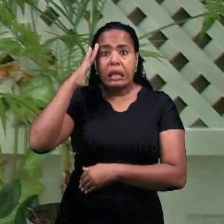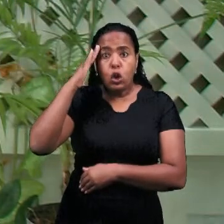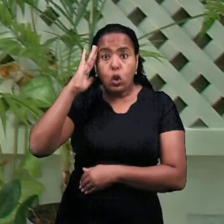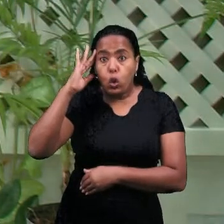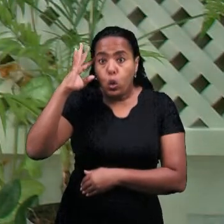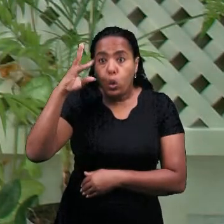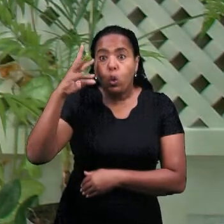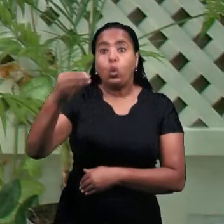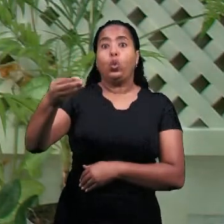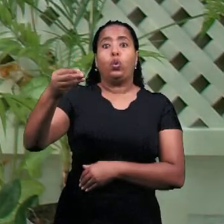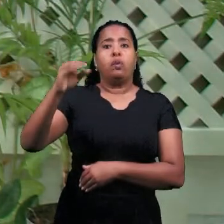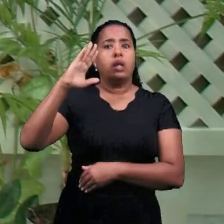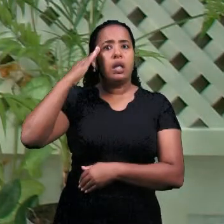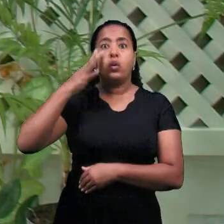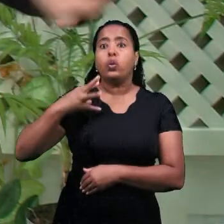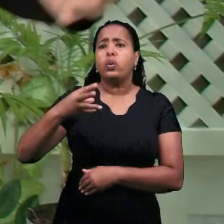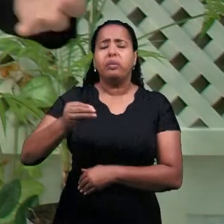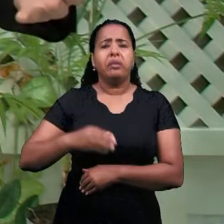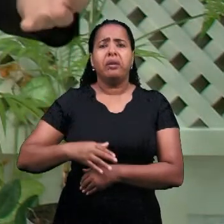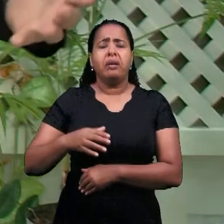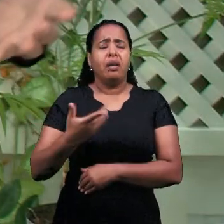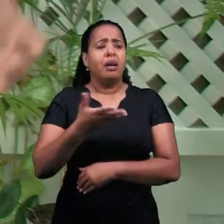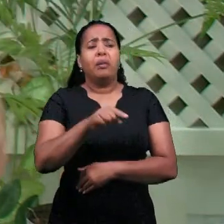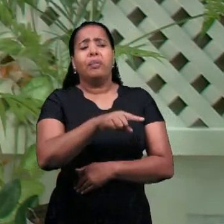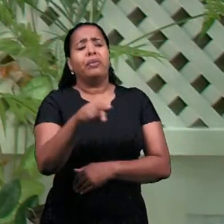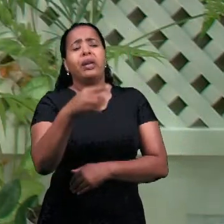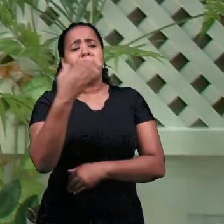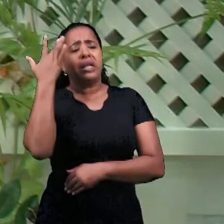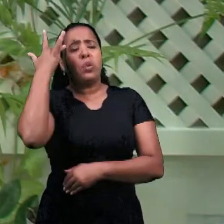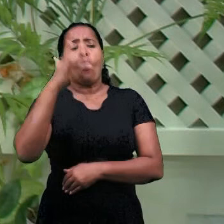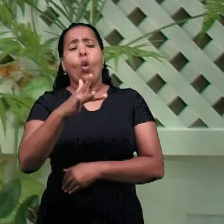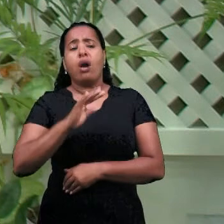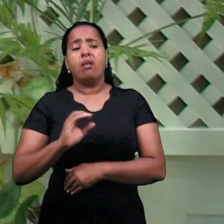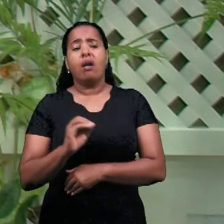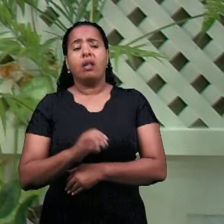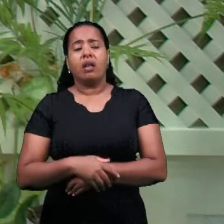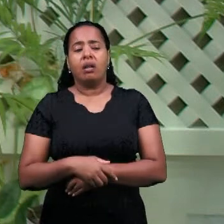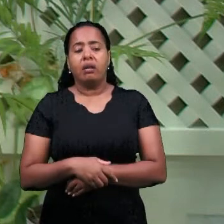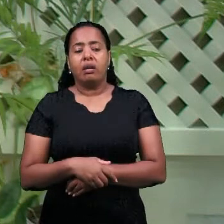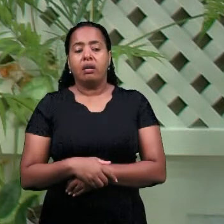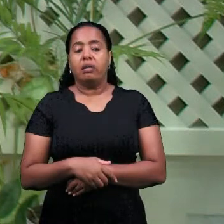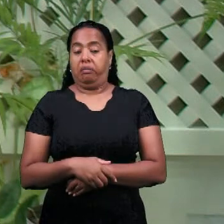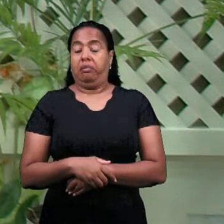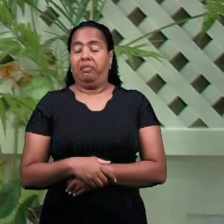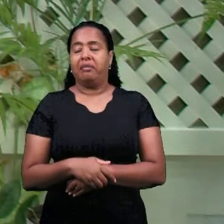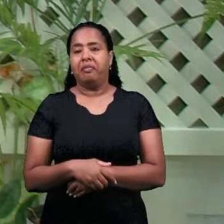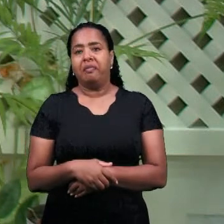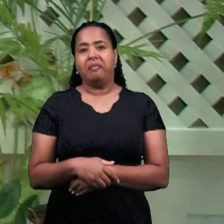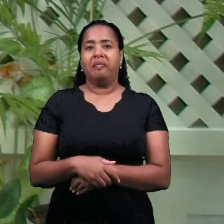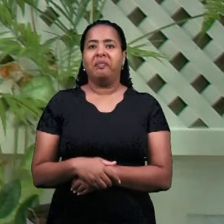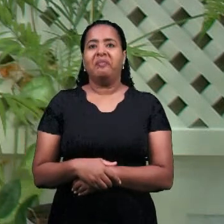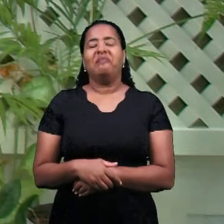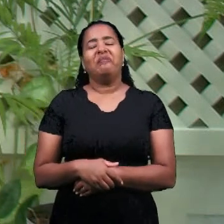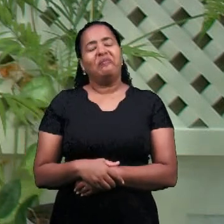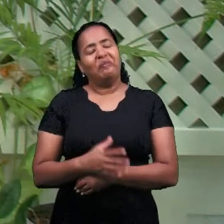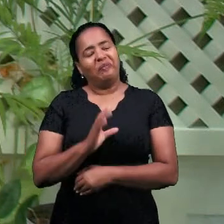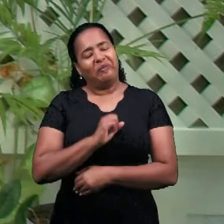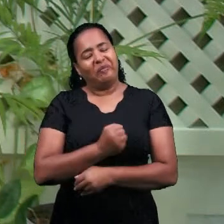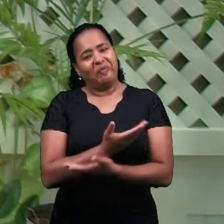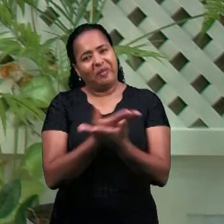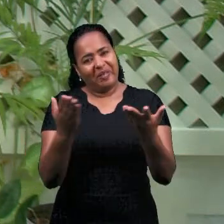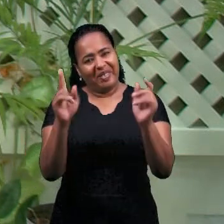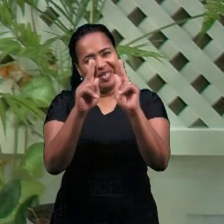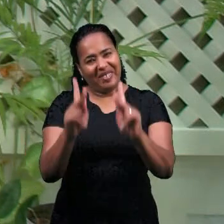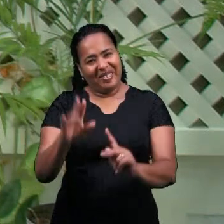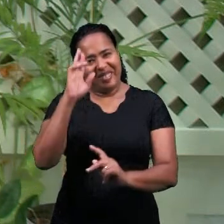compris. Et je veux savoir pourquoi quelqu'un n'a pas compris. Mais bien aimé, la paix du